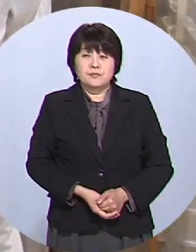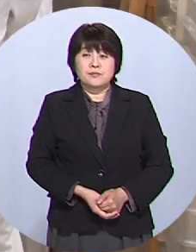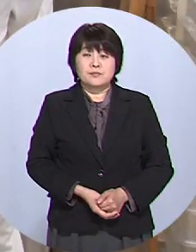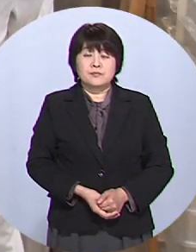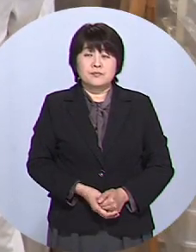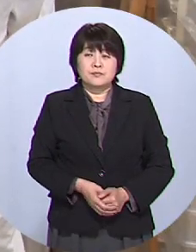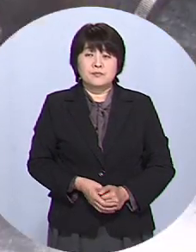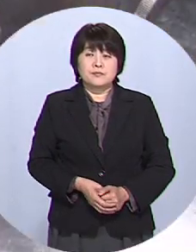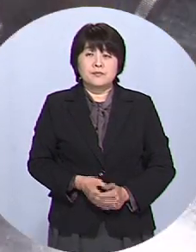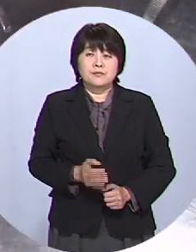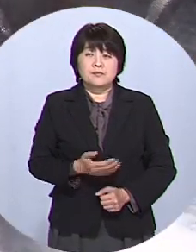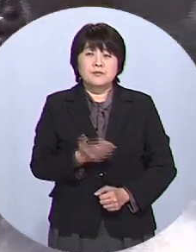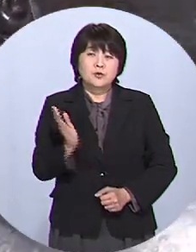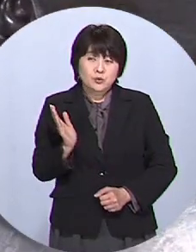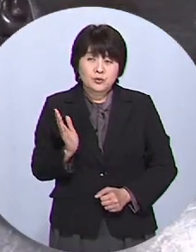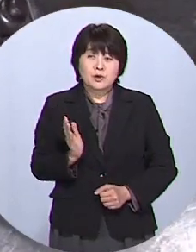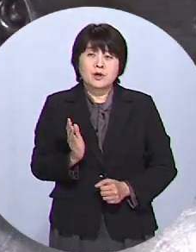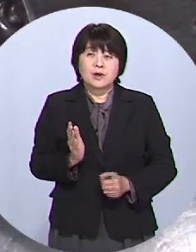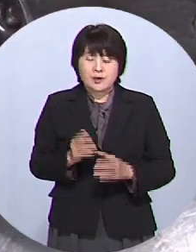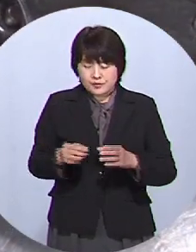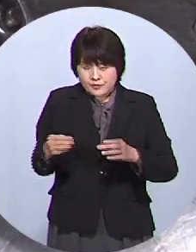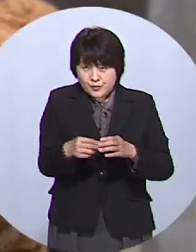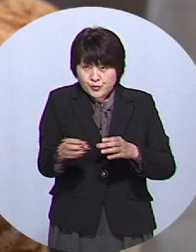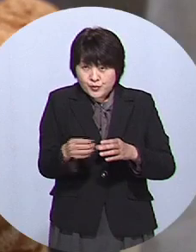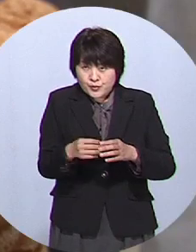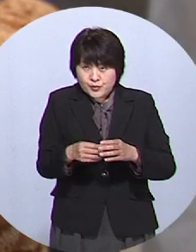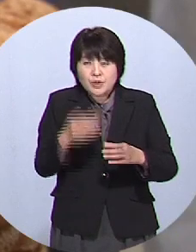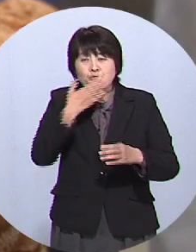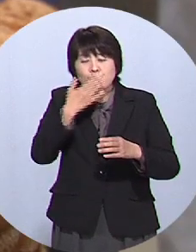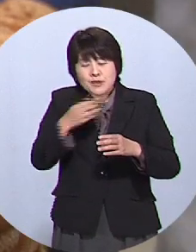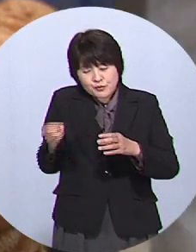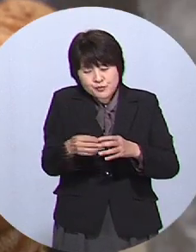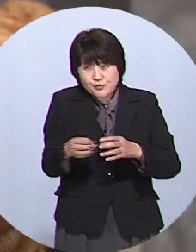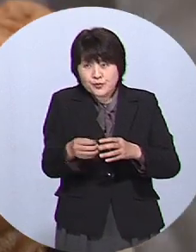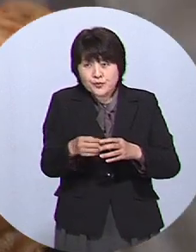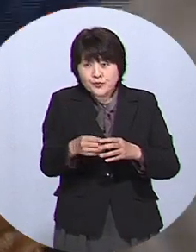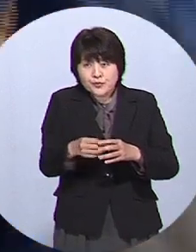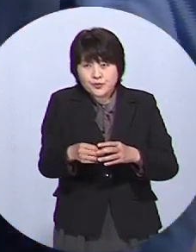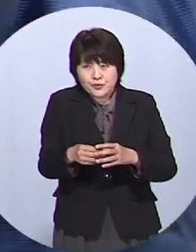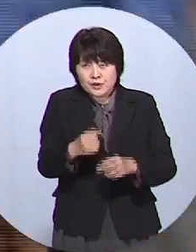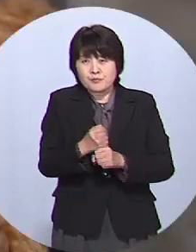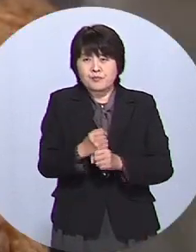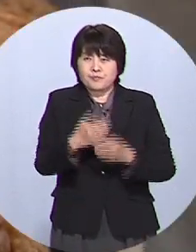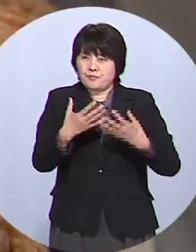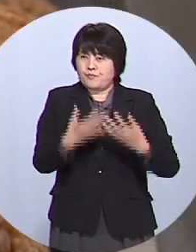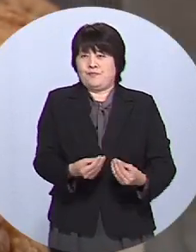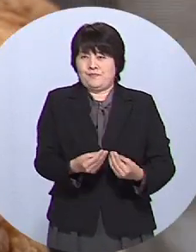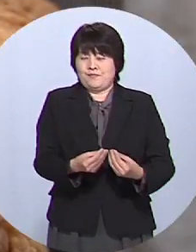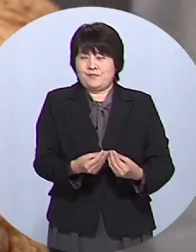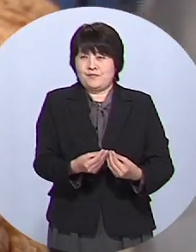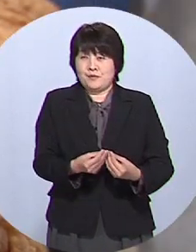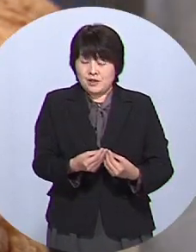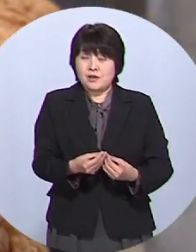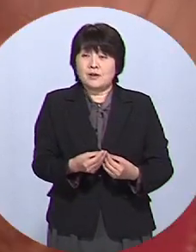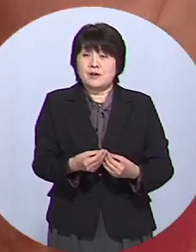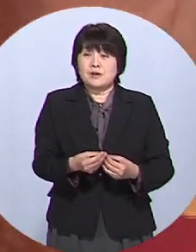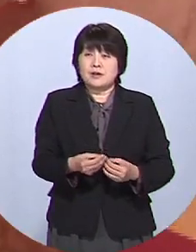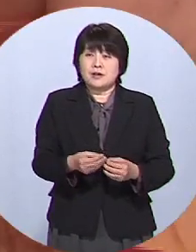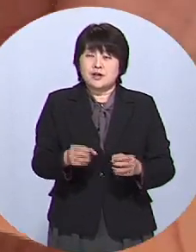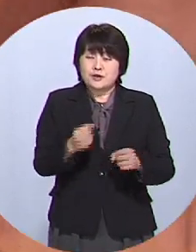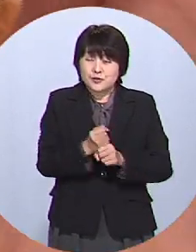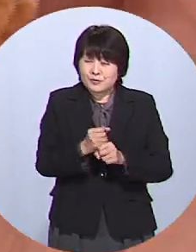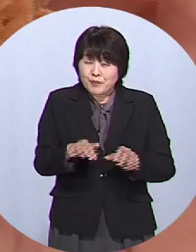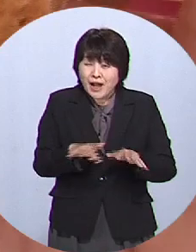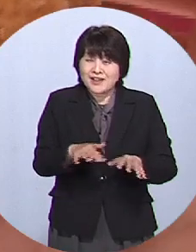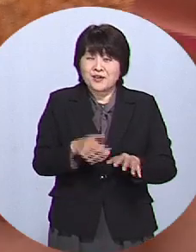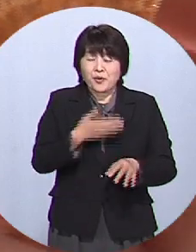ここでクリームをシューに入れてクリームたっぷりのクッキーシューの完成です。美味しそうですね。 出来たてだね。じゃあね、 これ出来たてです